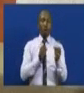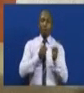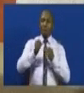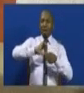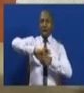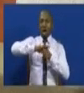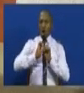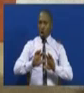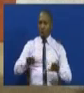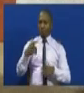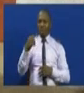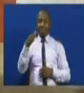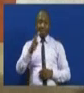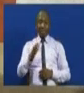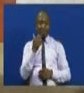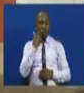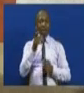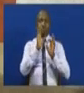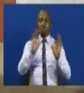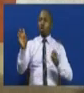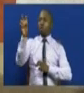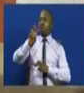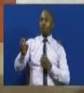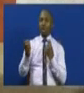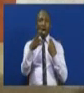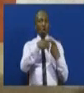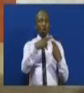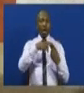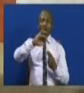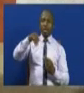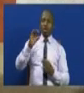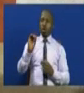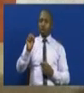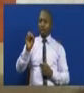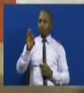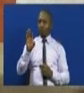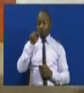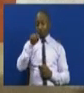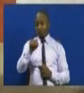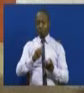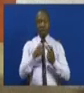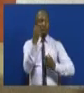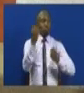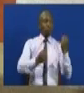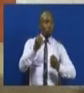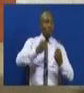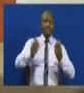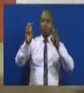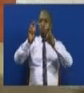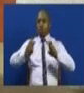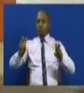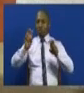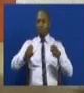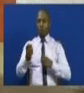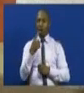TBC kaona ni vyema kumtafuta Dr. Joseph Otieno ambaye ni mkurugenzi wa utafiti wa dawa za